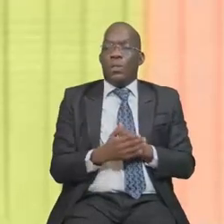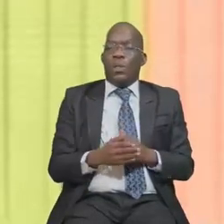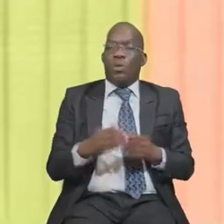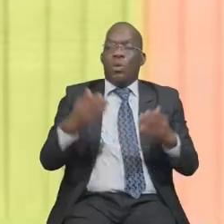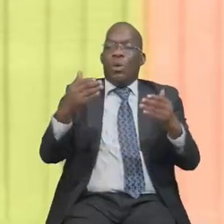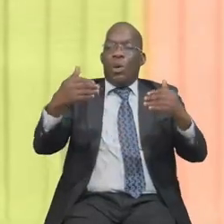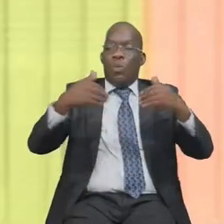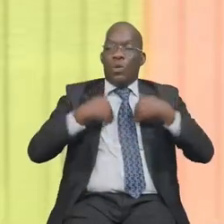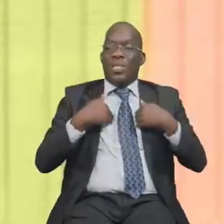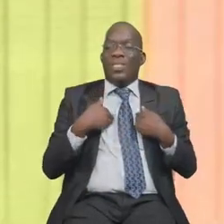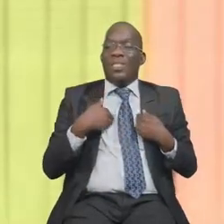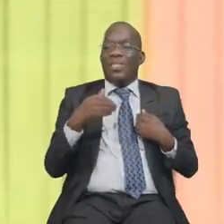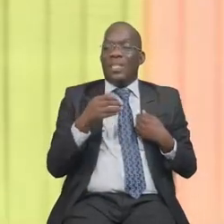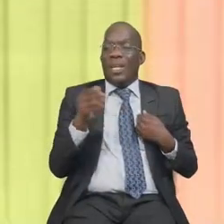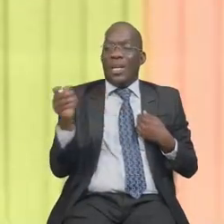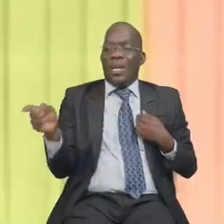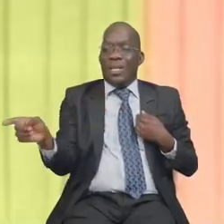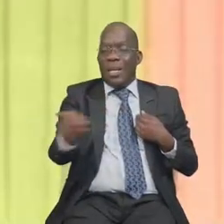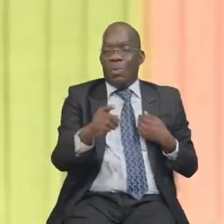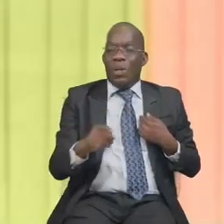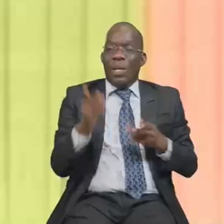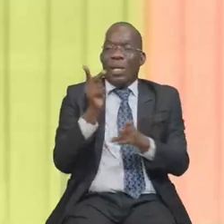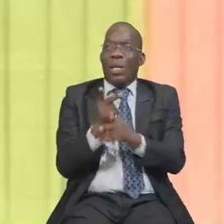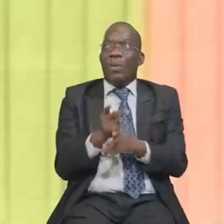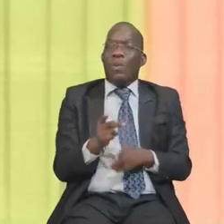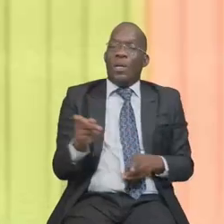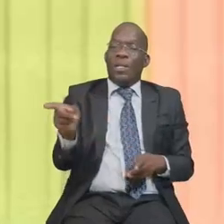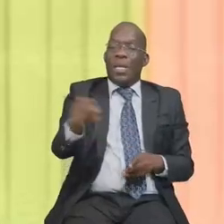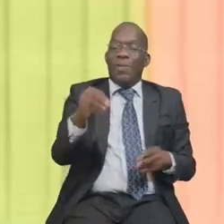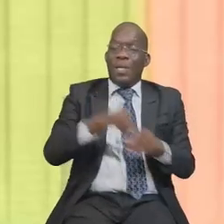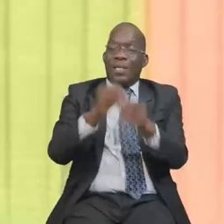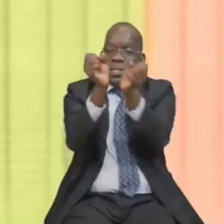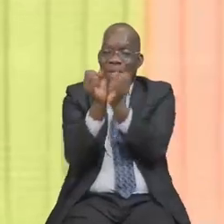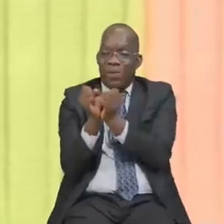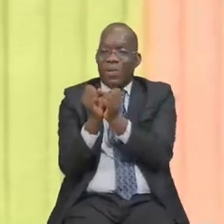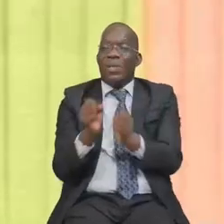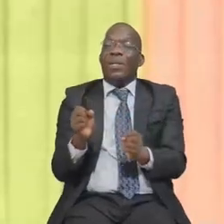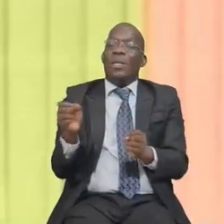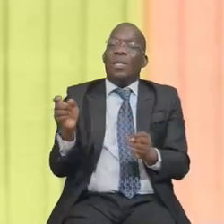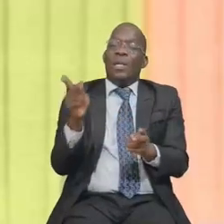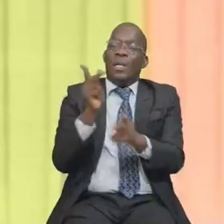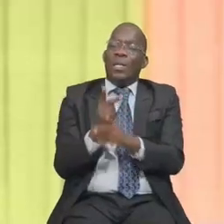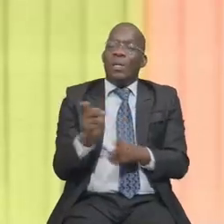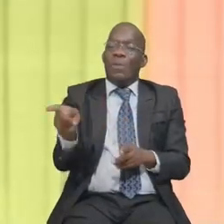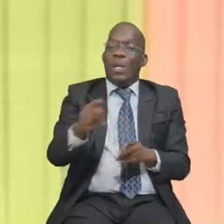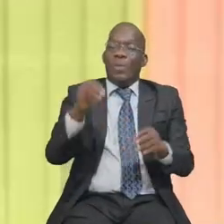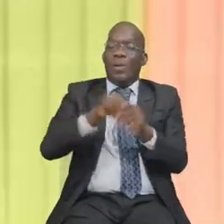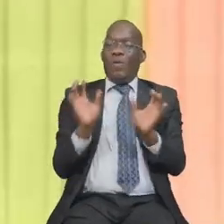En les gardant dans l'esclavage, en les maintenant dans la crainte, et ils te craignent plus qu'ils ne craignent